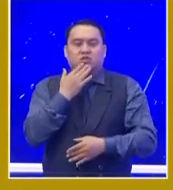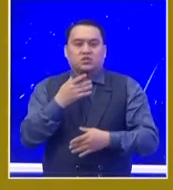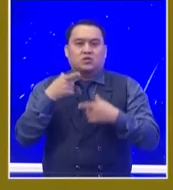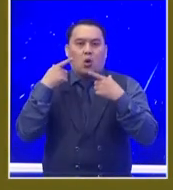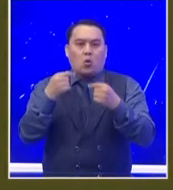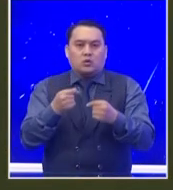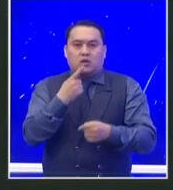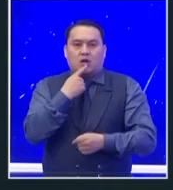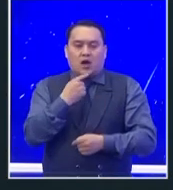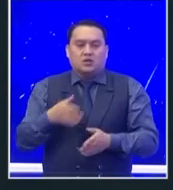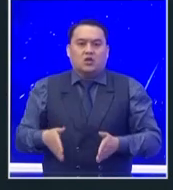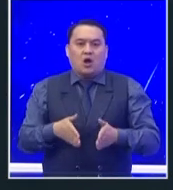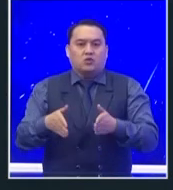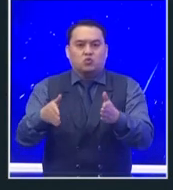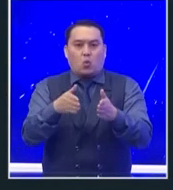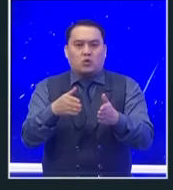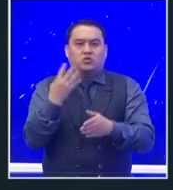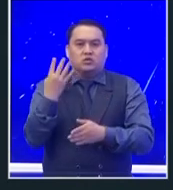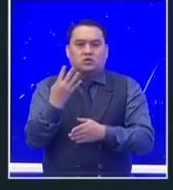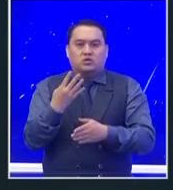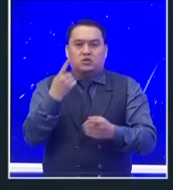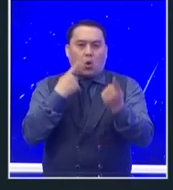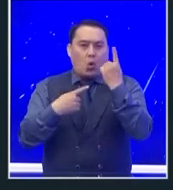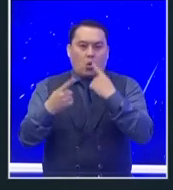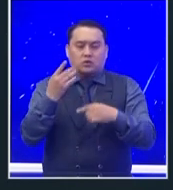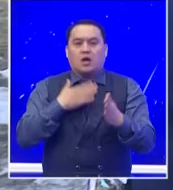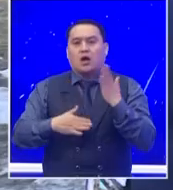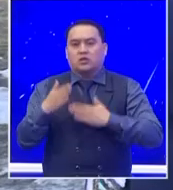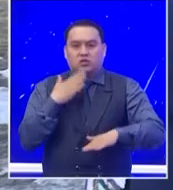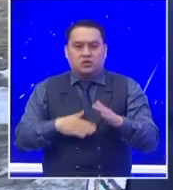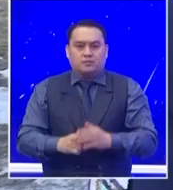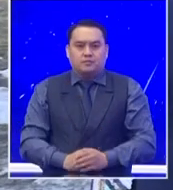Оказавшись на красной дорожке, мать четверых детей еле сдерживала слезы радости.